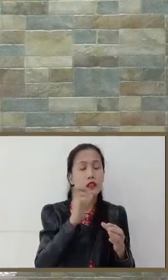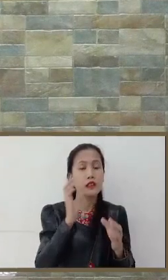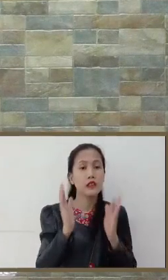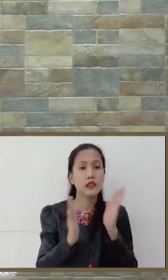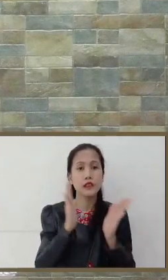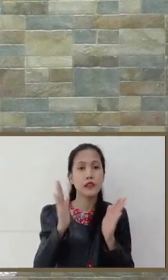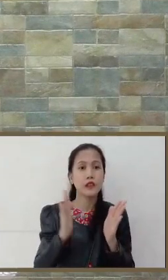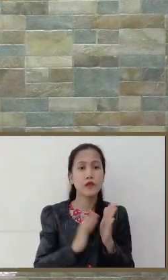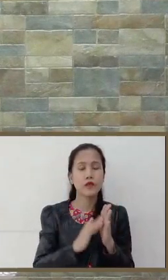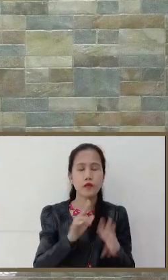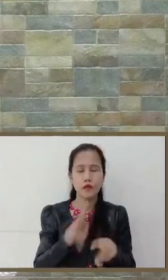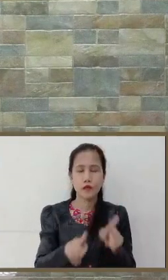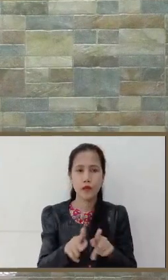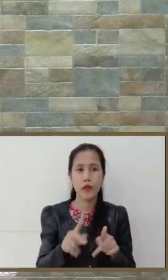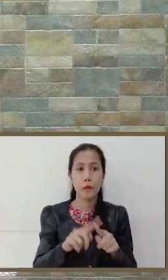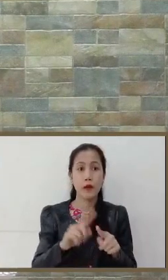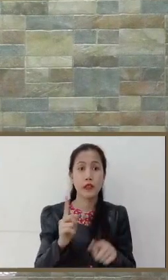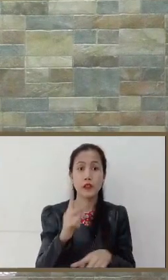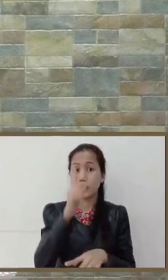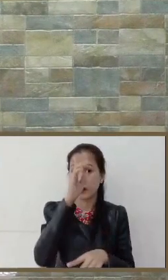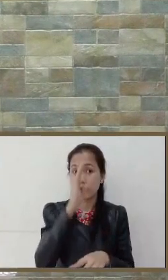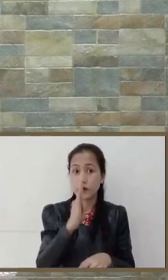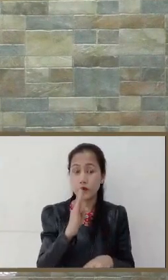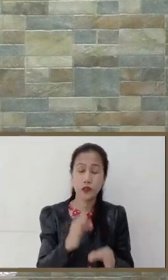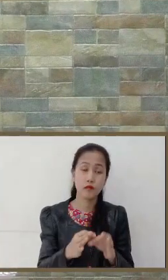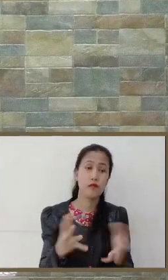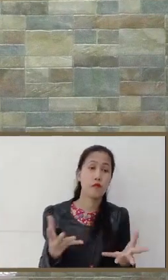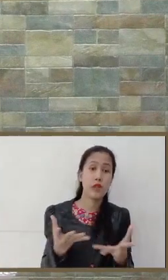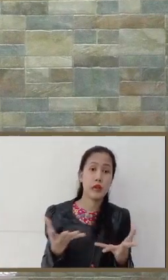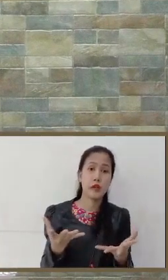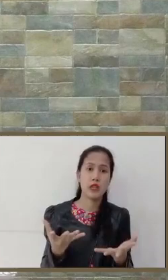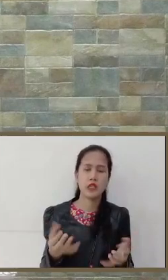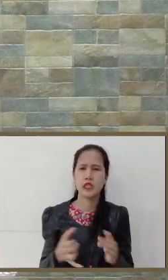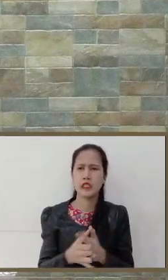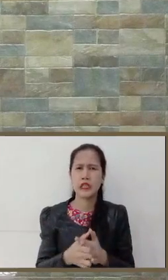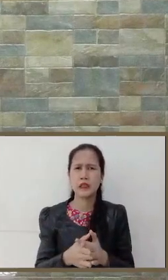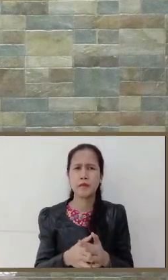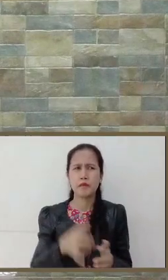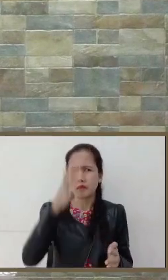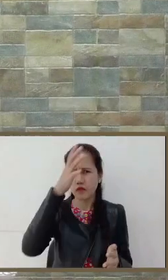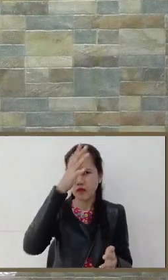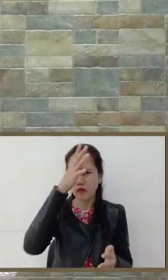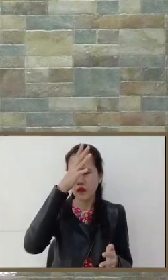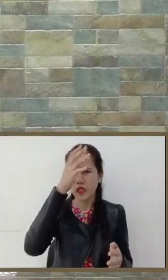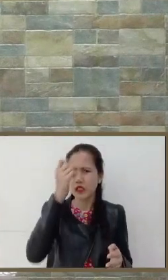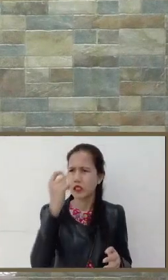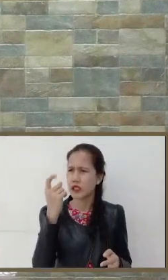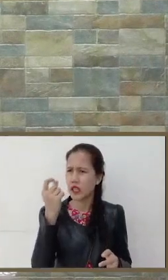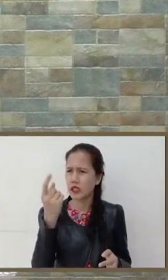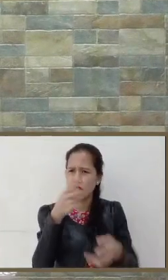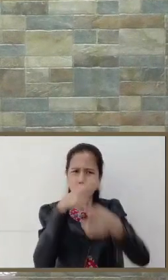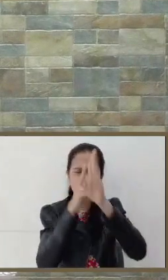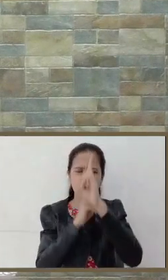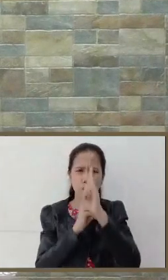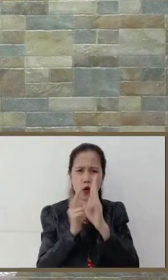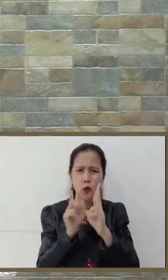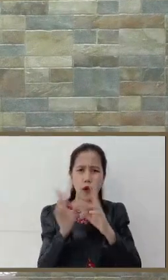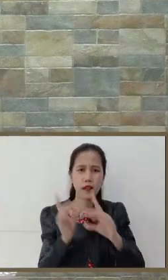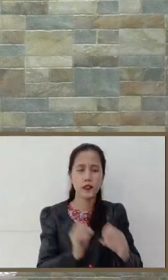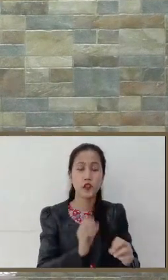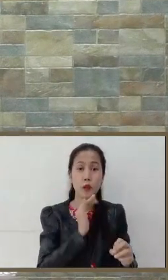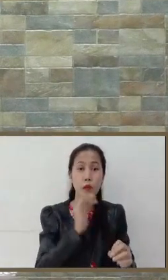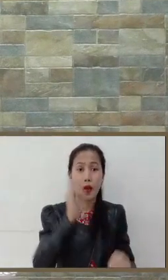naglilingkod sa Diyos. Kung na-appreciate yun ng aking ama na kung saan walang kaalam-alam pa naman sa gawain ng Panginoon, na-appreciate niya yung ginagawa ng ating mahal na